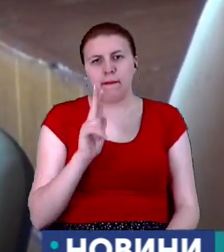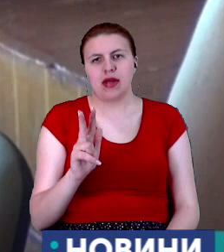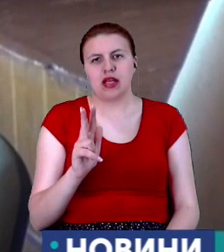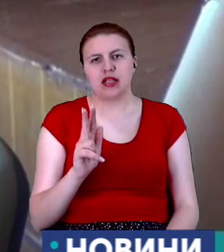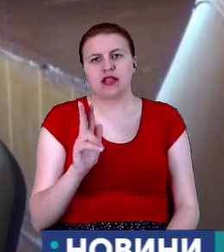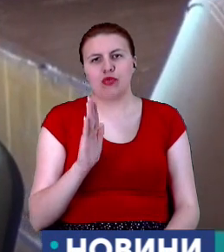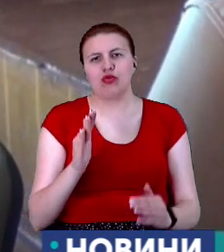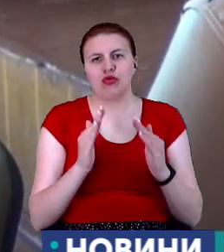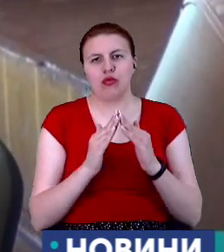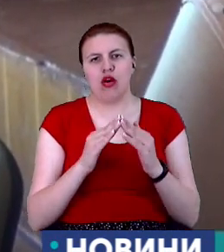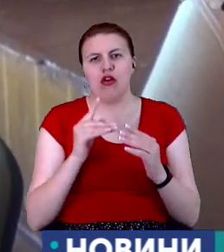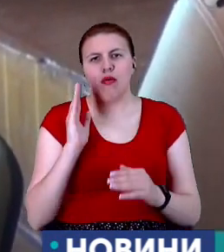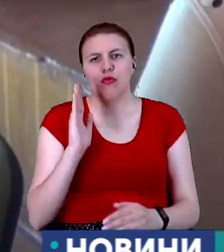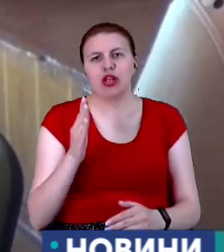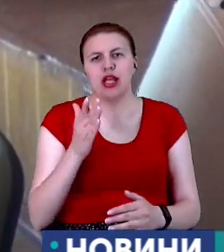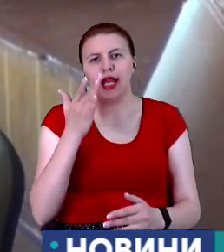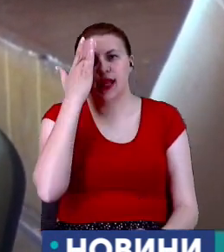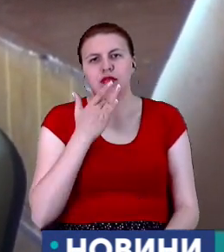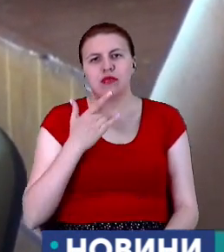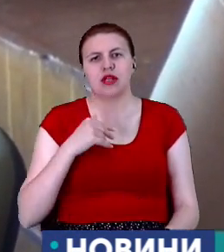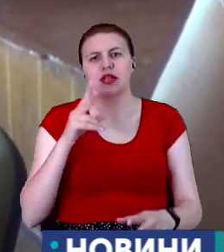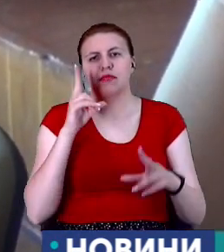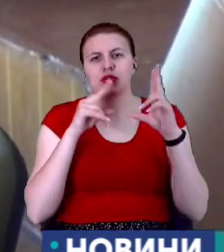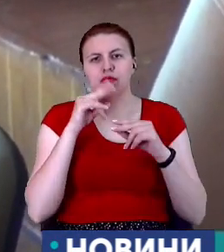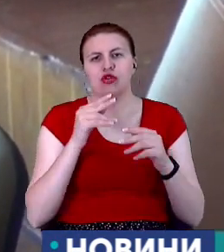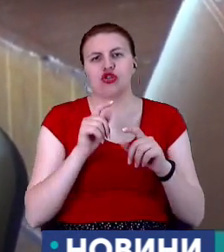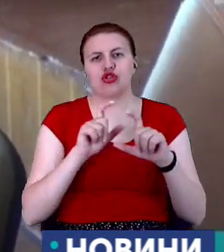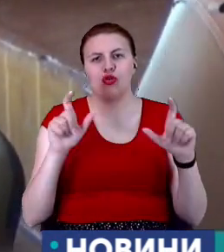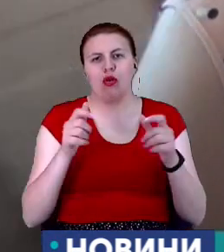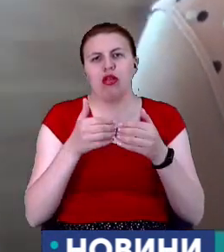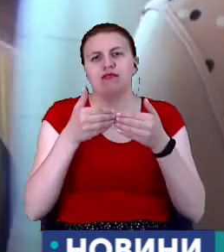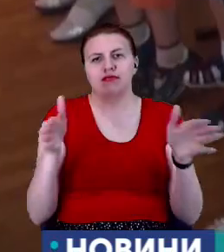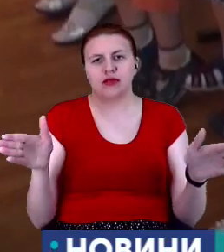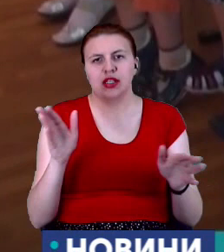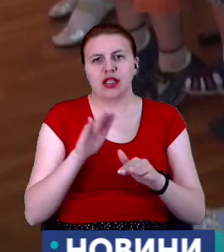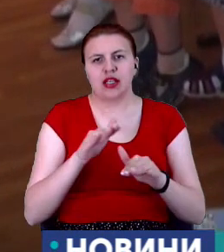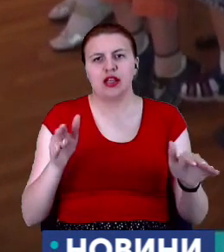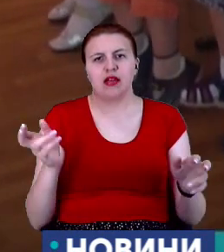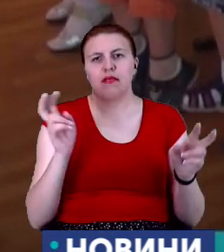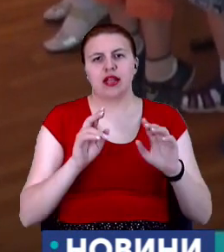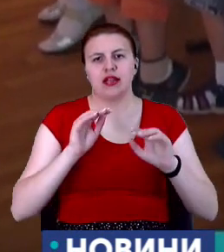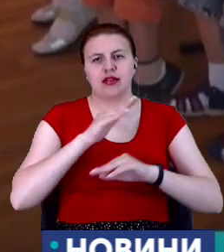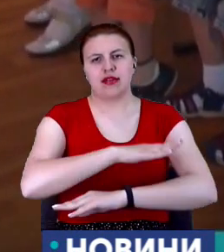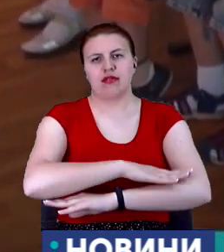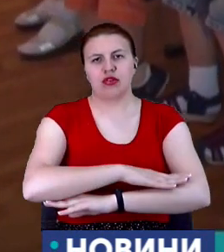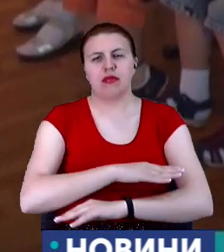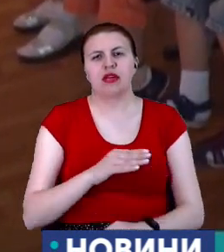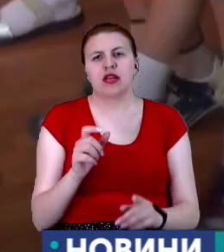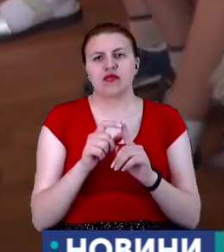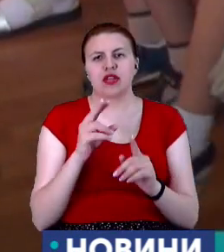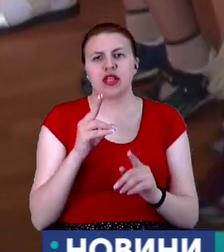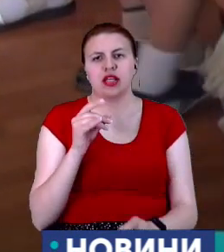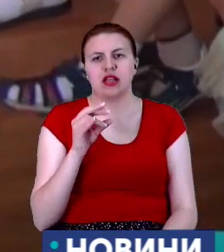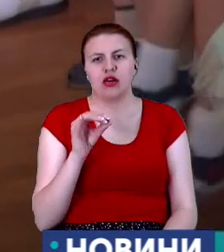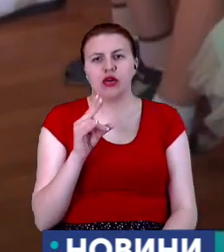а ми сподіваємося, що з 1 вересня школа відчинить свої двері і діти прийдуть і сядуть за парти. За словами Тетяни Єрохіної, такі подарунки